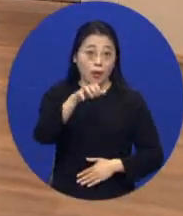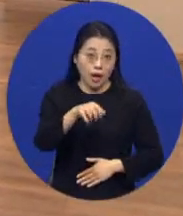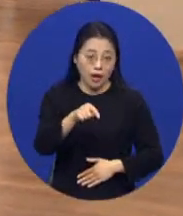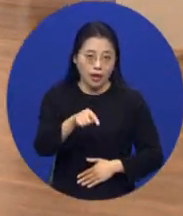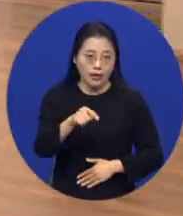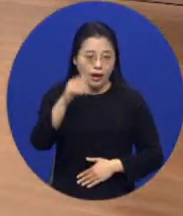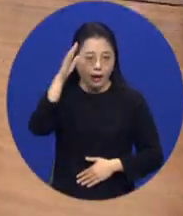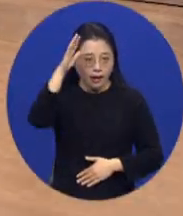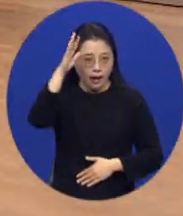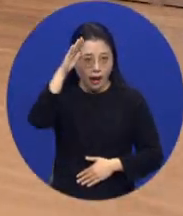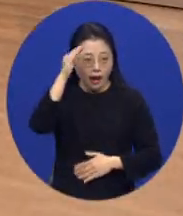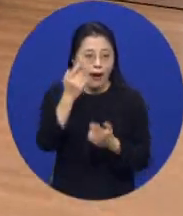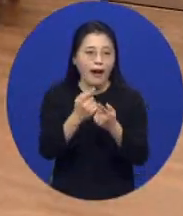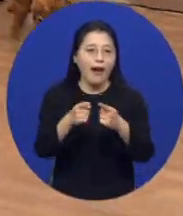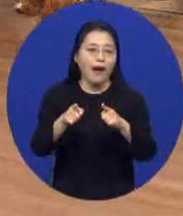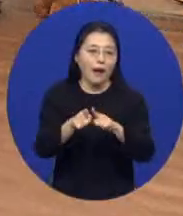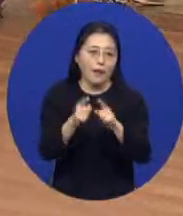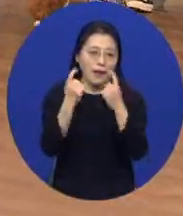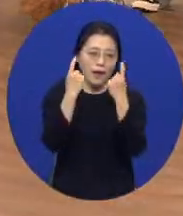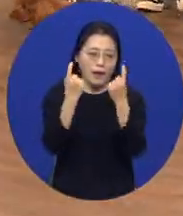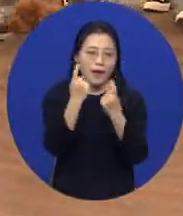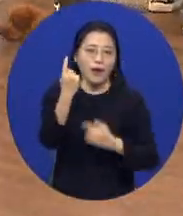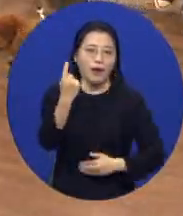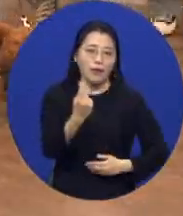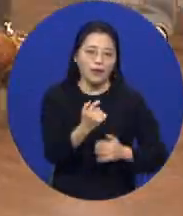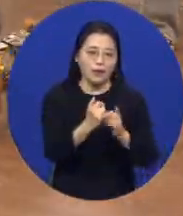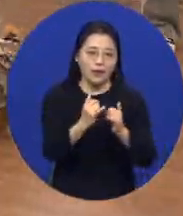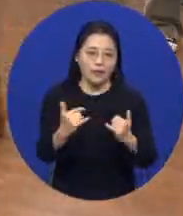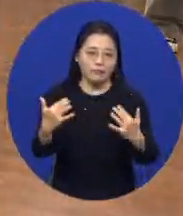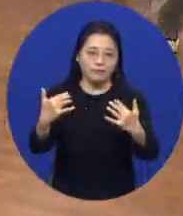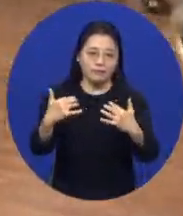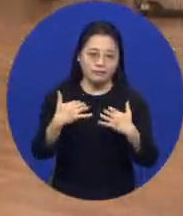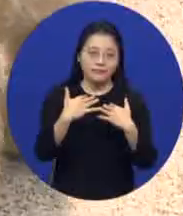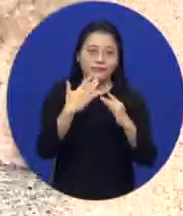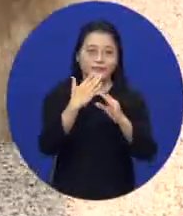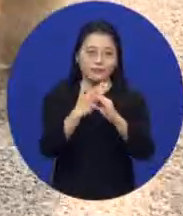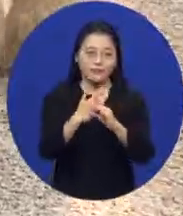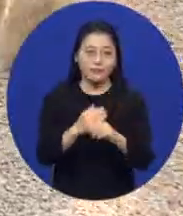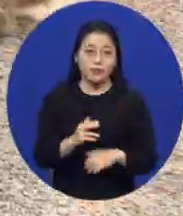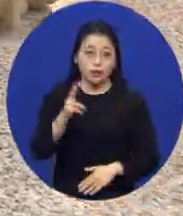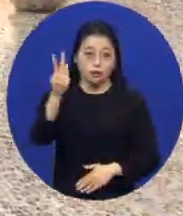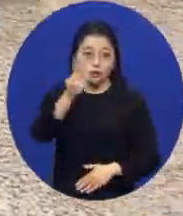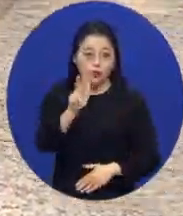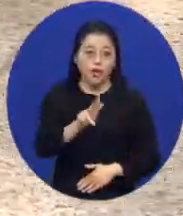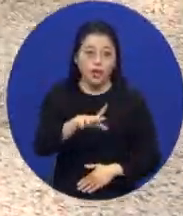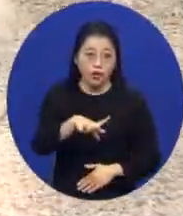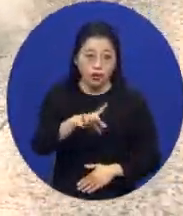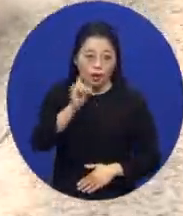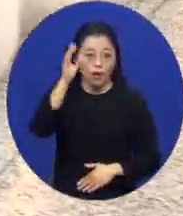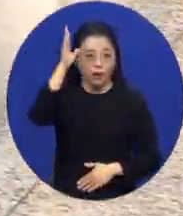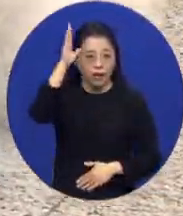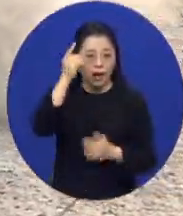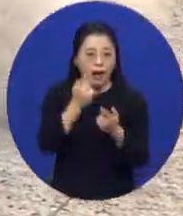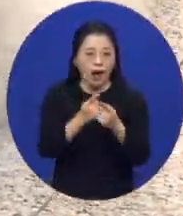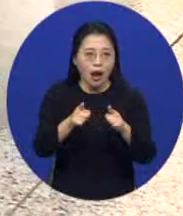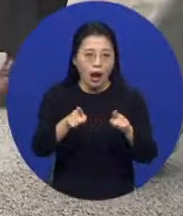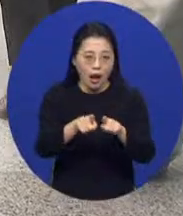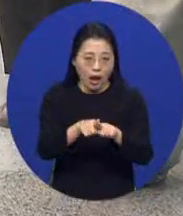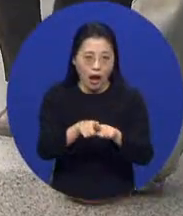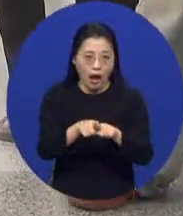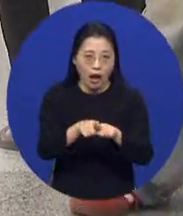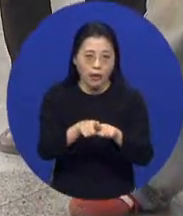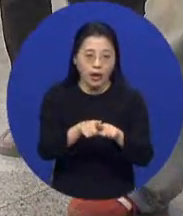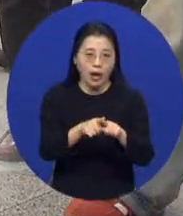반려견과 제주 여행에 나선 관광객들이 줄지어 들어옵니다 국내 처음으로 반려동물 동반 전용 전세기